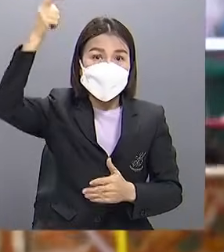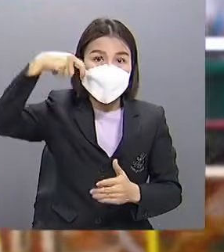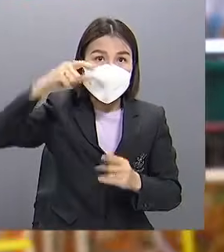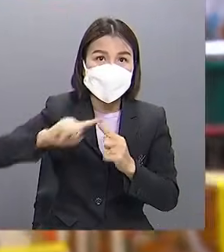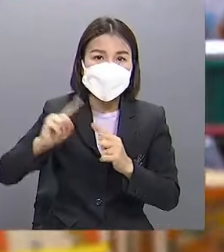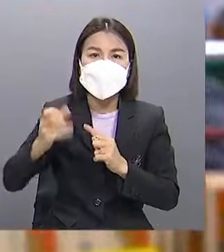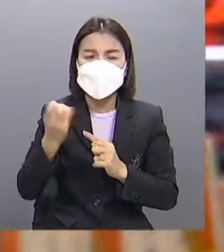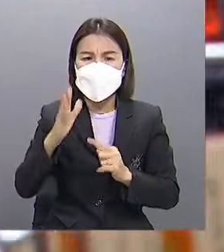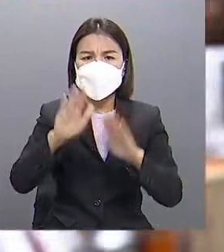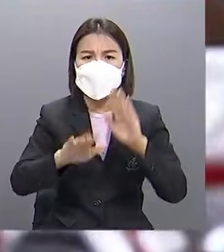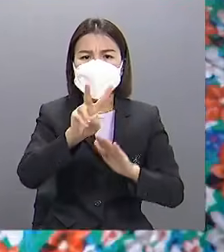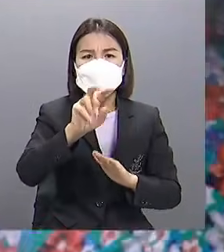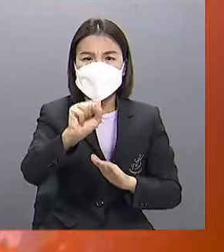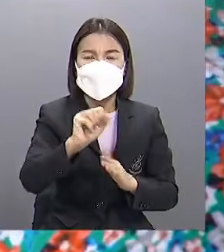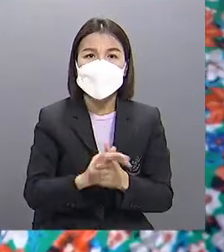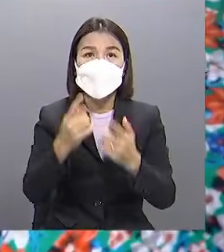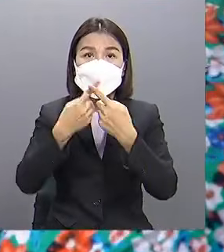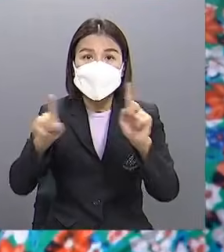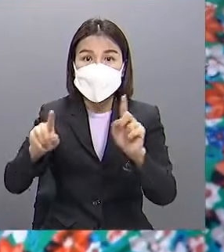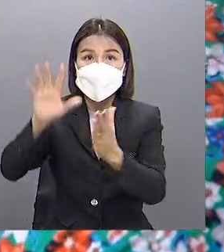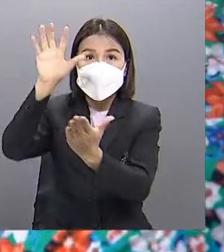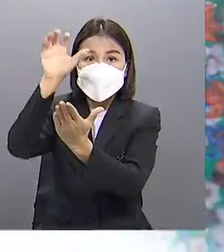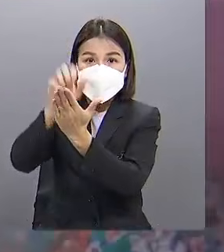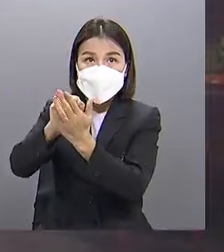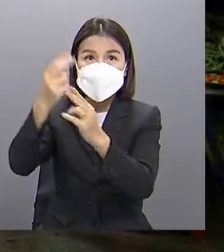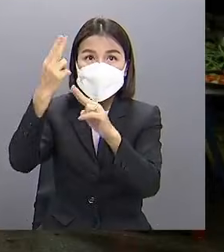แต่มีผู้ขึ้นทะเบียนเพียง 50,000 คนเท่านั้น